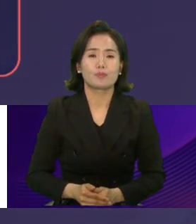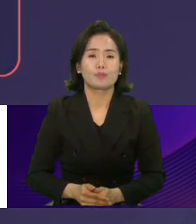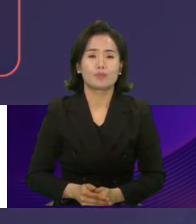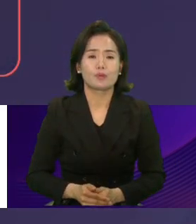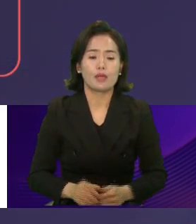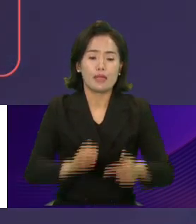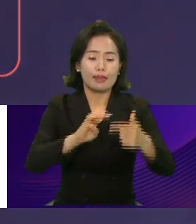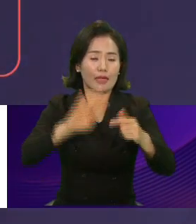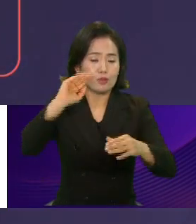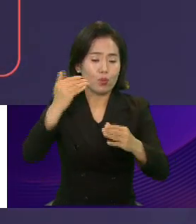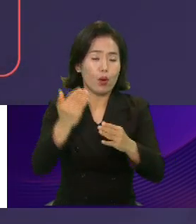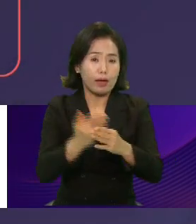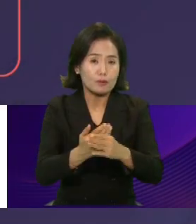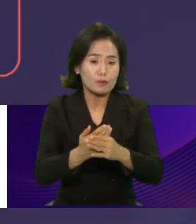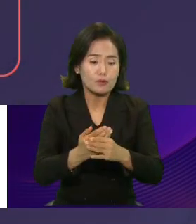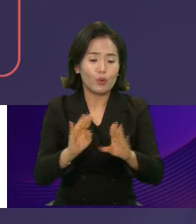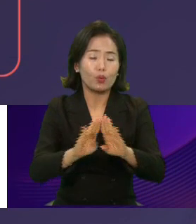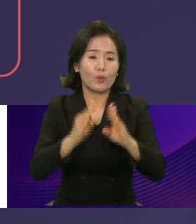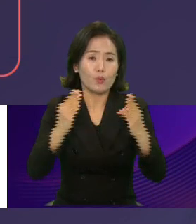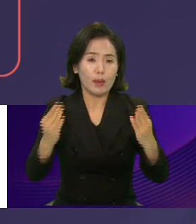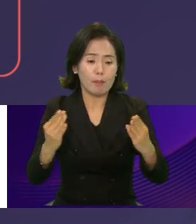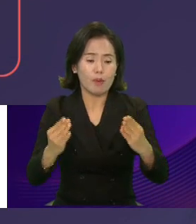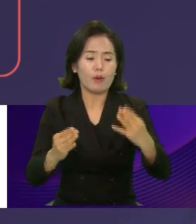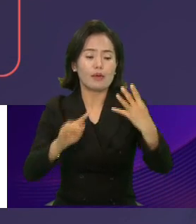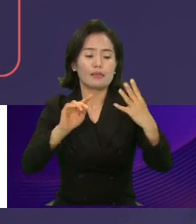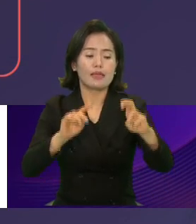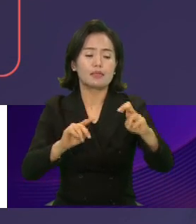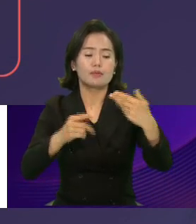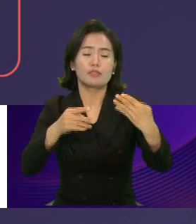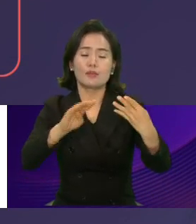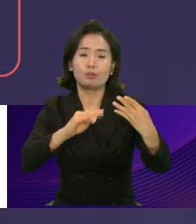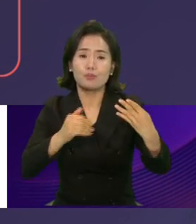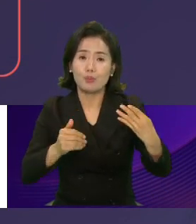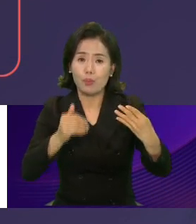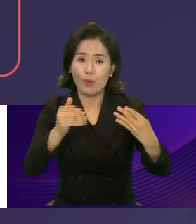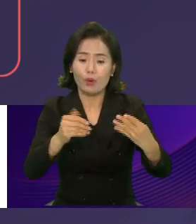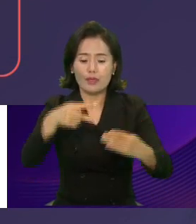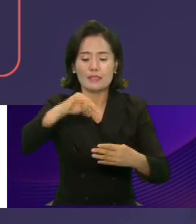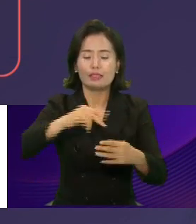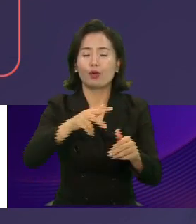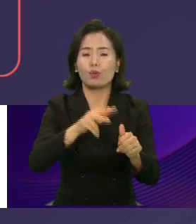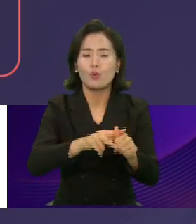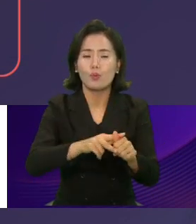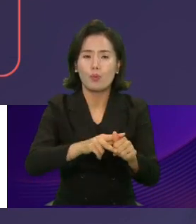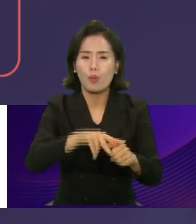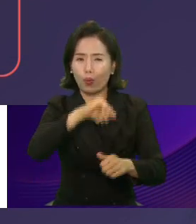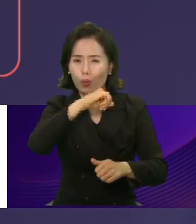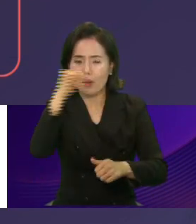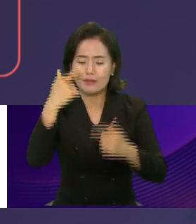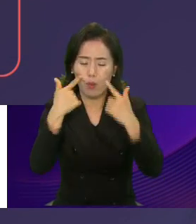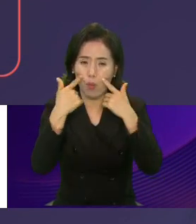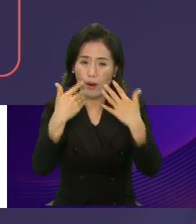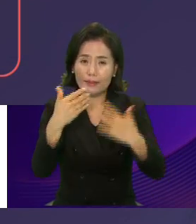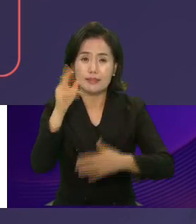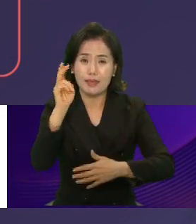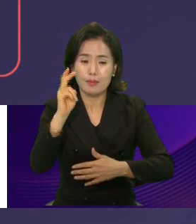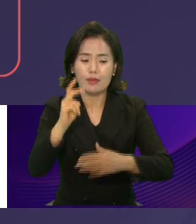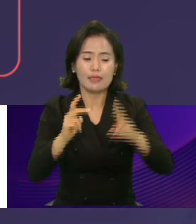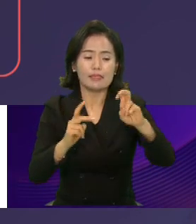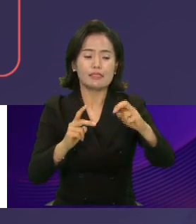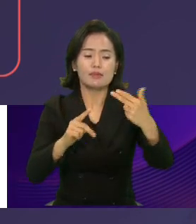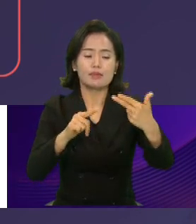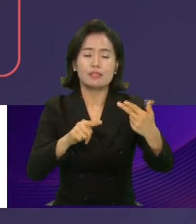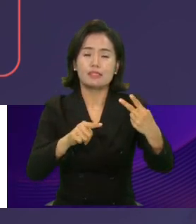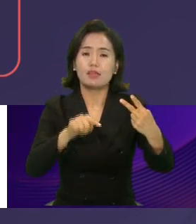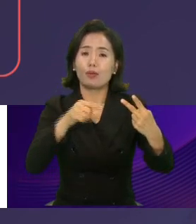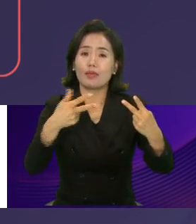이어서 나주 화순으로 가봅니다. 개표 47% 진행된 가운데 더불어민주당 신정훈 후보의 당선이 확실시되고 있습니다.